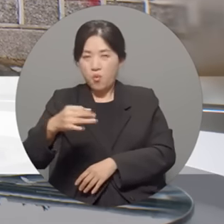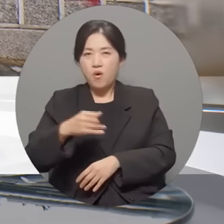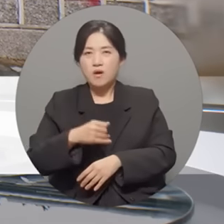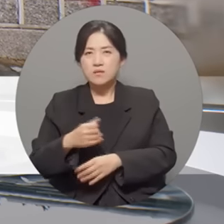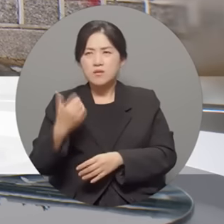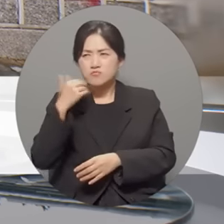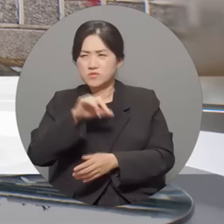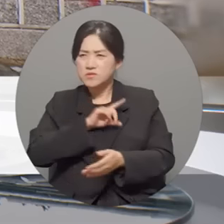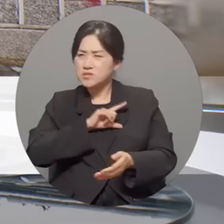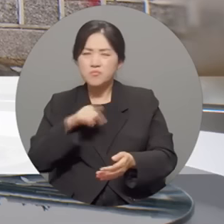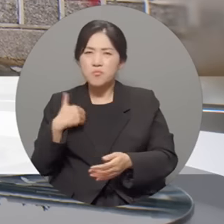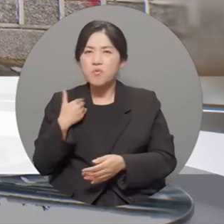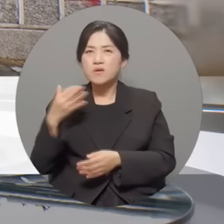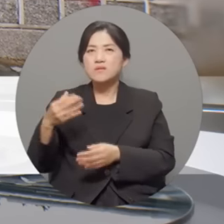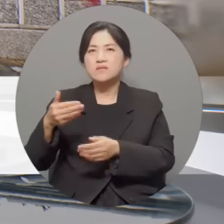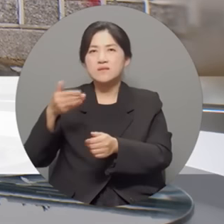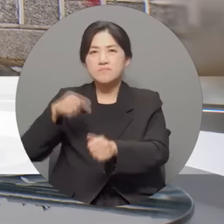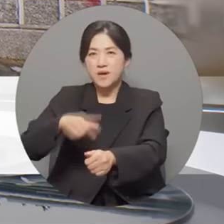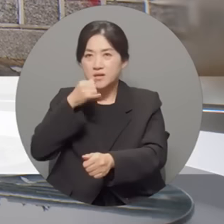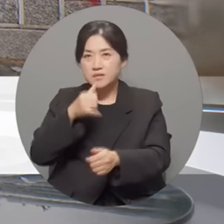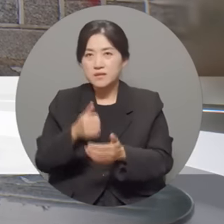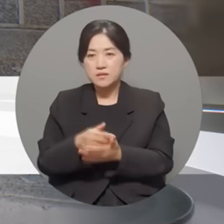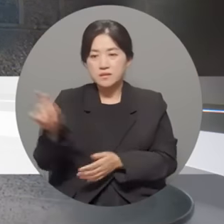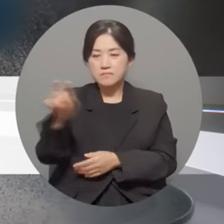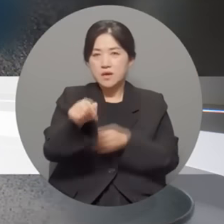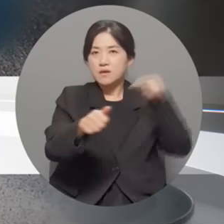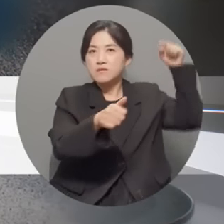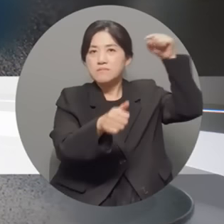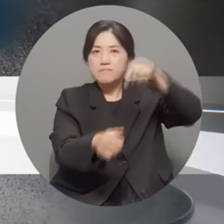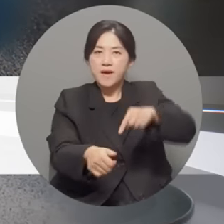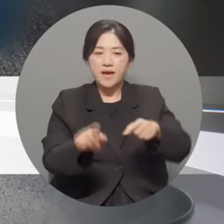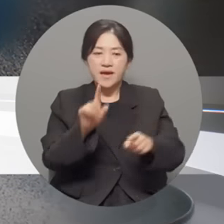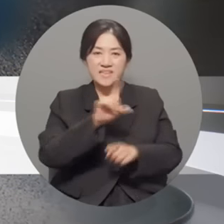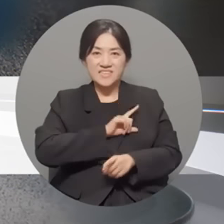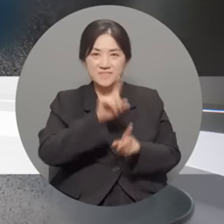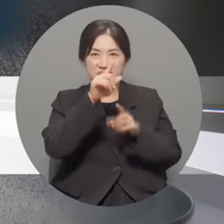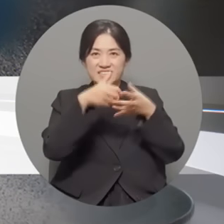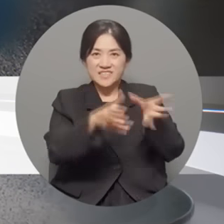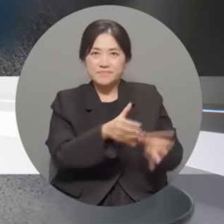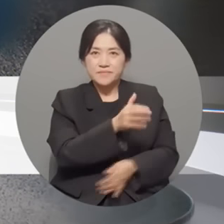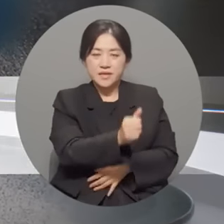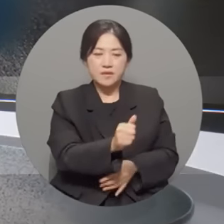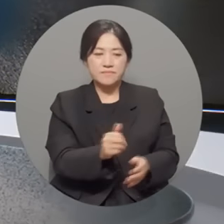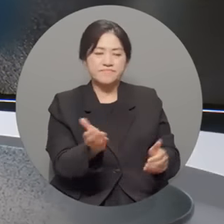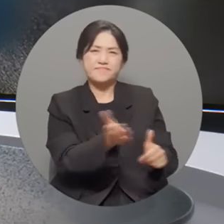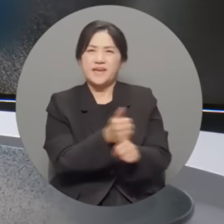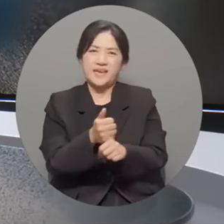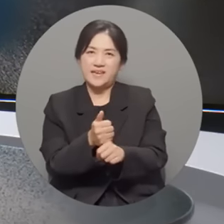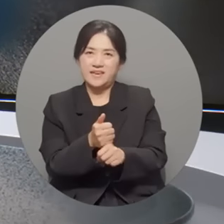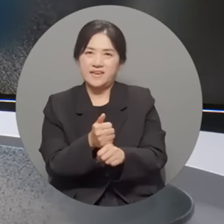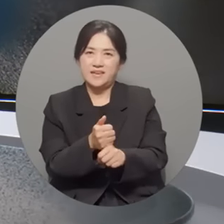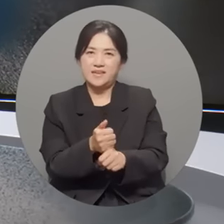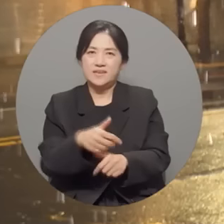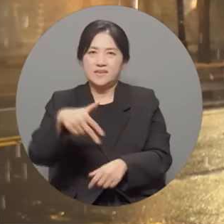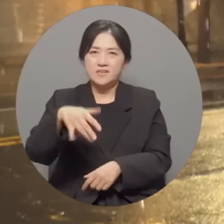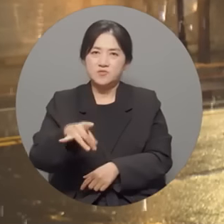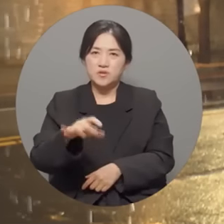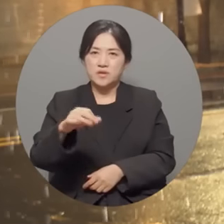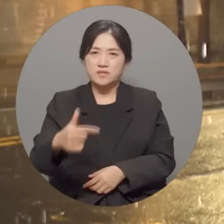진술했는데요. 이들에게 낙서를 시킨 배후 이른바 이 팀장이 붙잡혔습니다. 보도에 재은효 기자입니다.